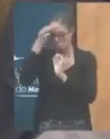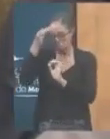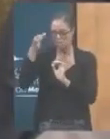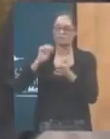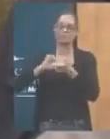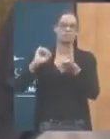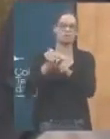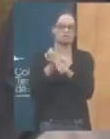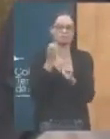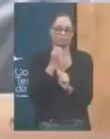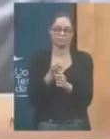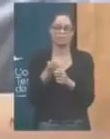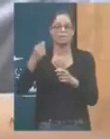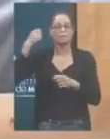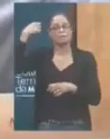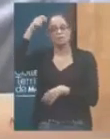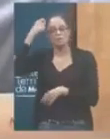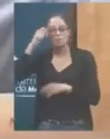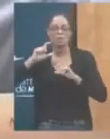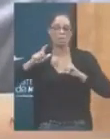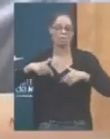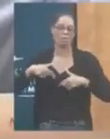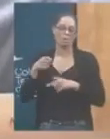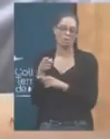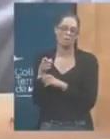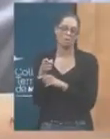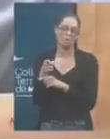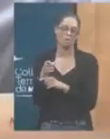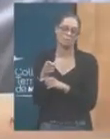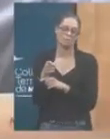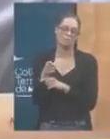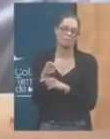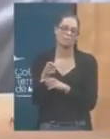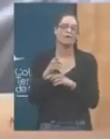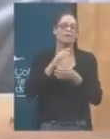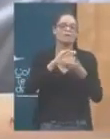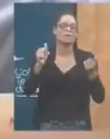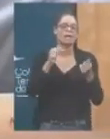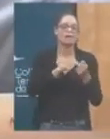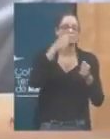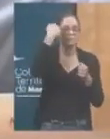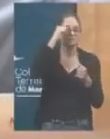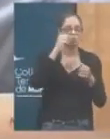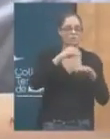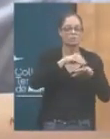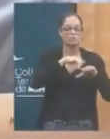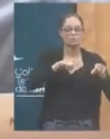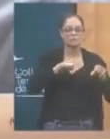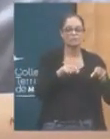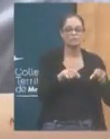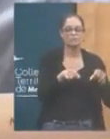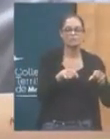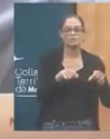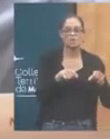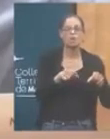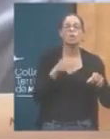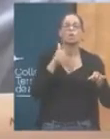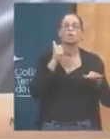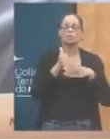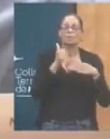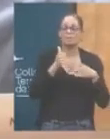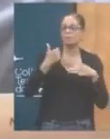et c'est par délégation du président de l'exécutif, c'était alors la région. Et il a nommé